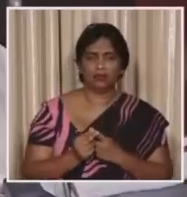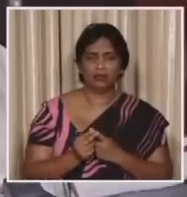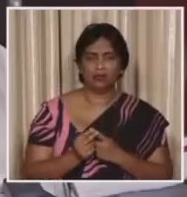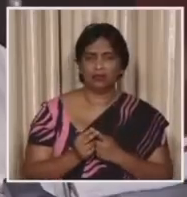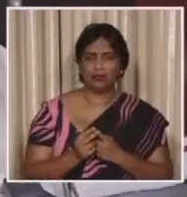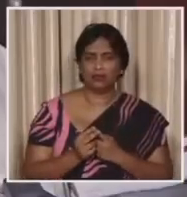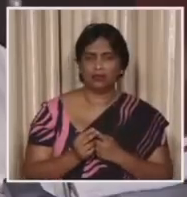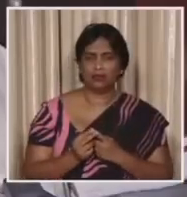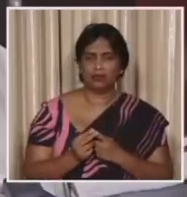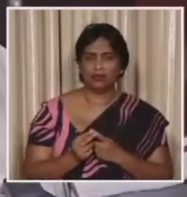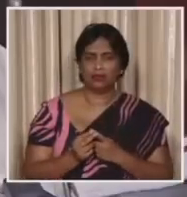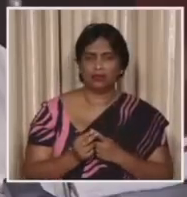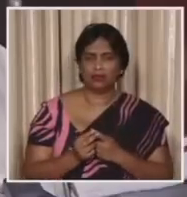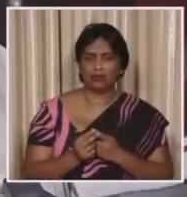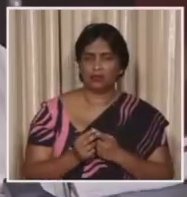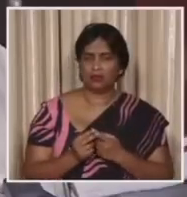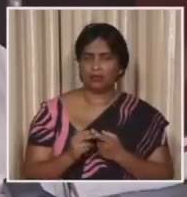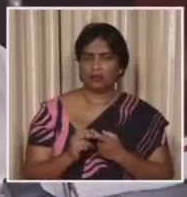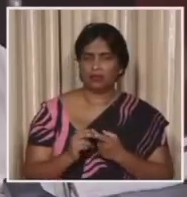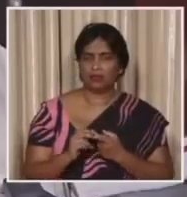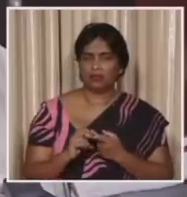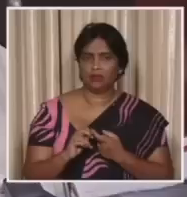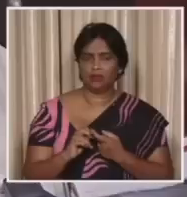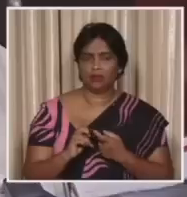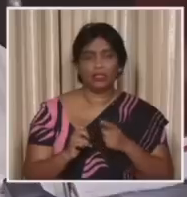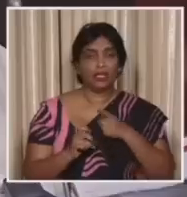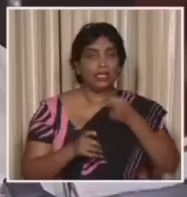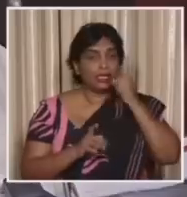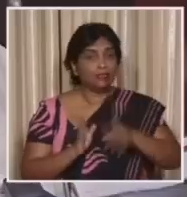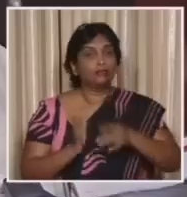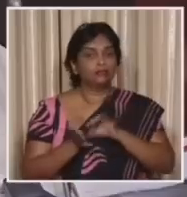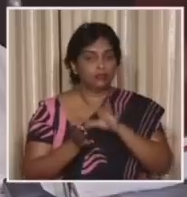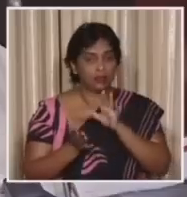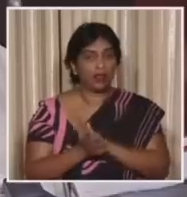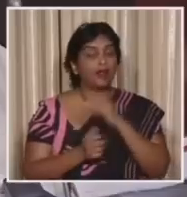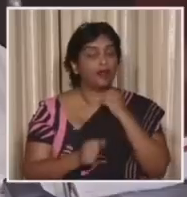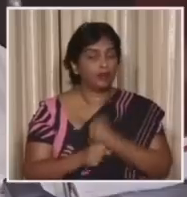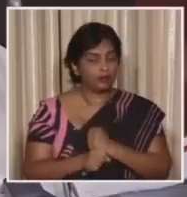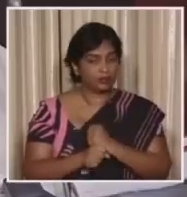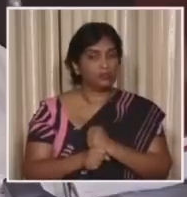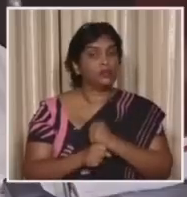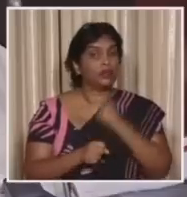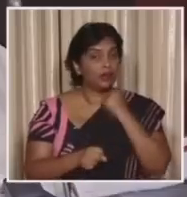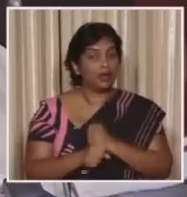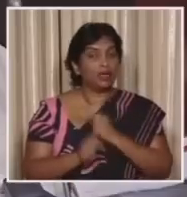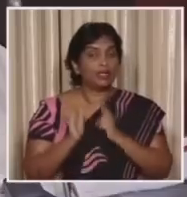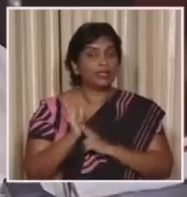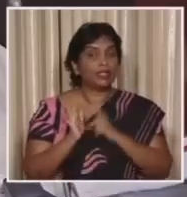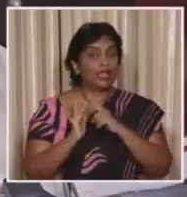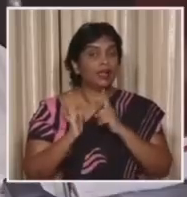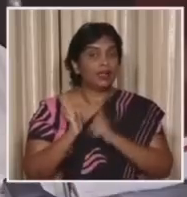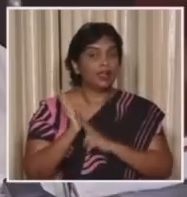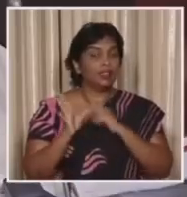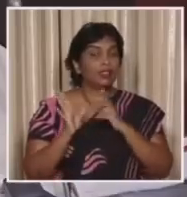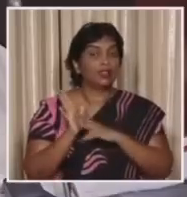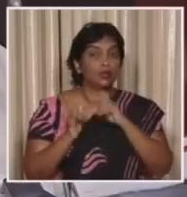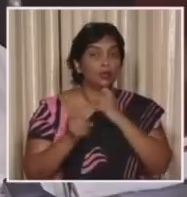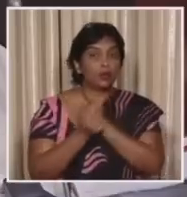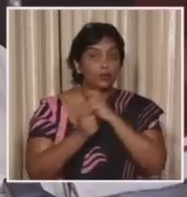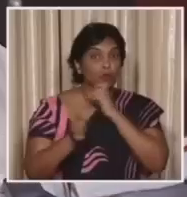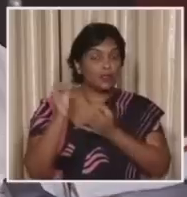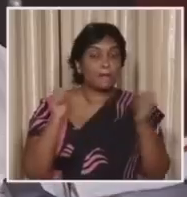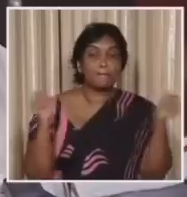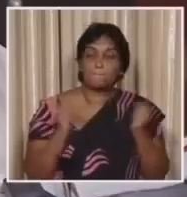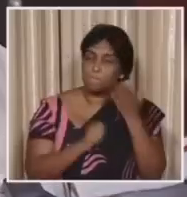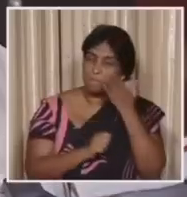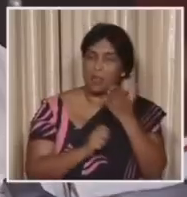මේ නීති නීතිපතිවරයා නිර්දේශ කළා තියෙනවා ආණ්ඩුව නිලන්ත ජයවර්ධනට ඩඩු දාන්න බයයි. හරි. බොහොම